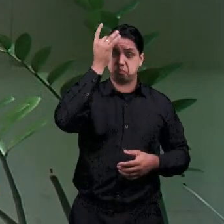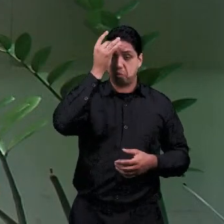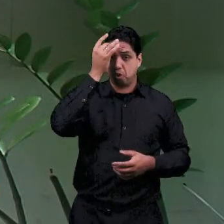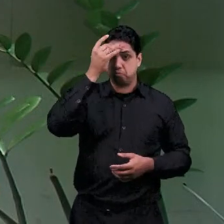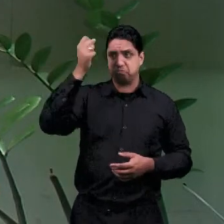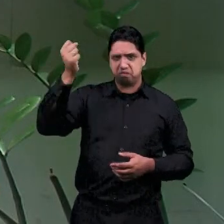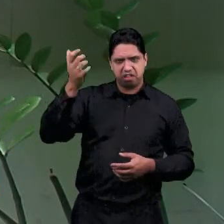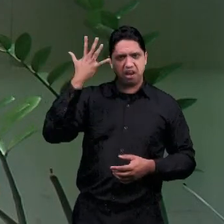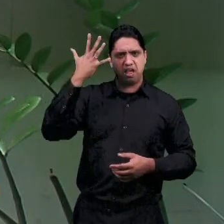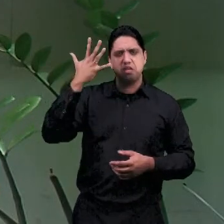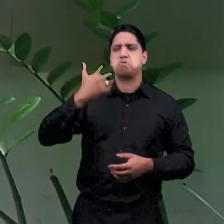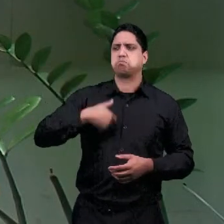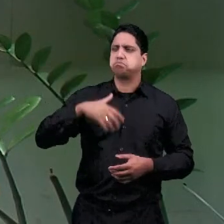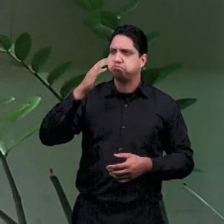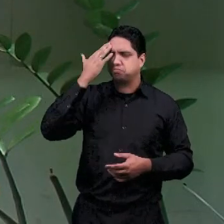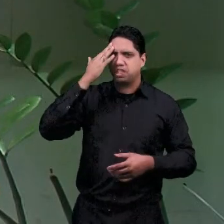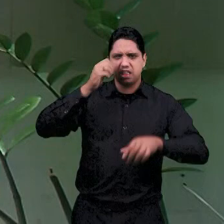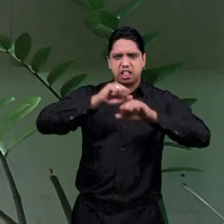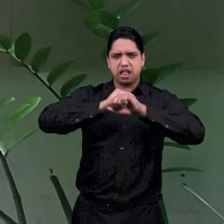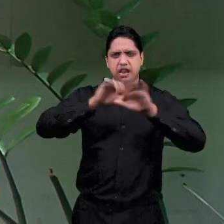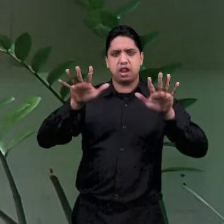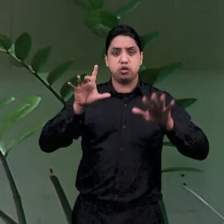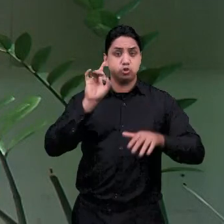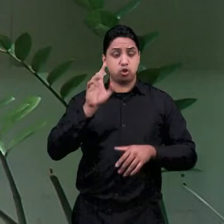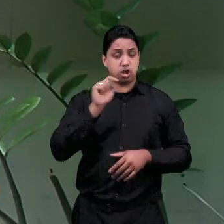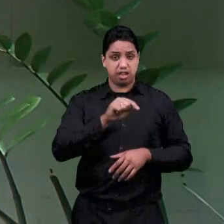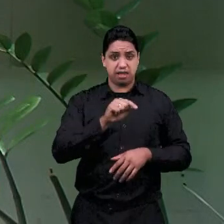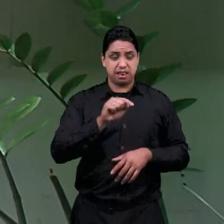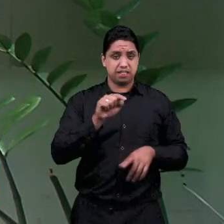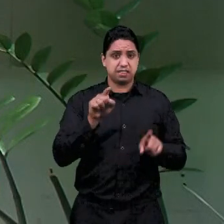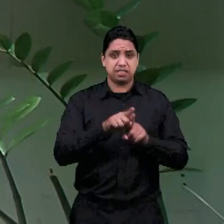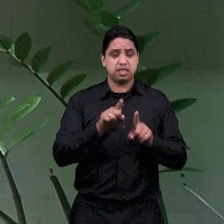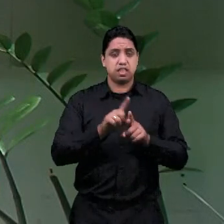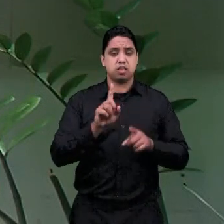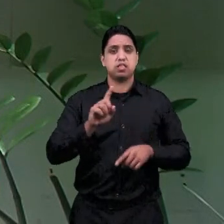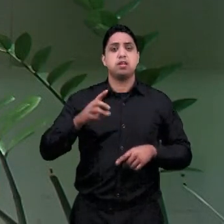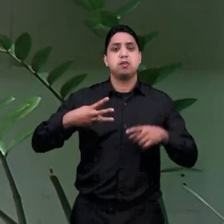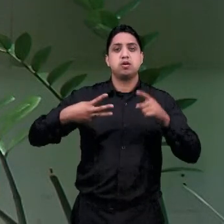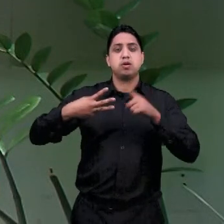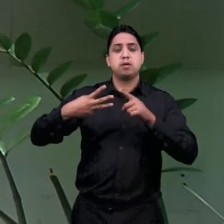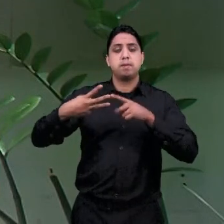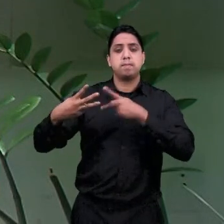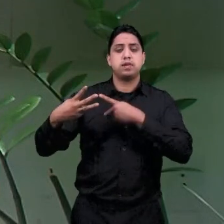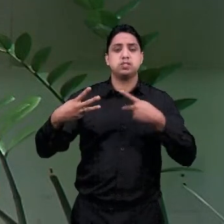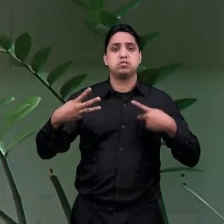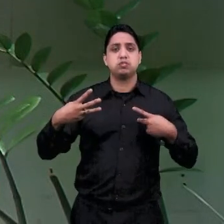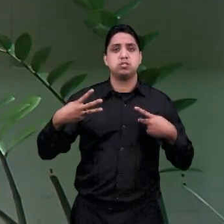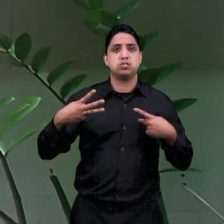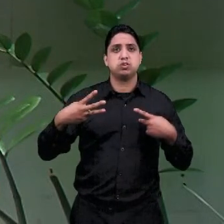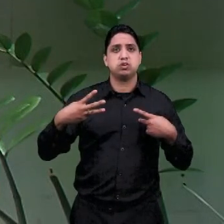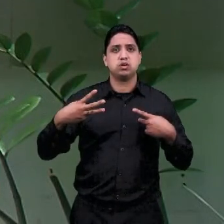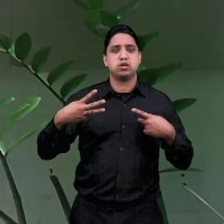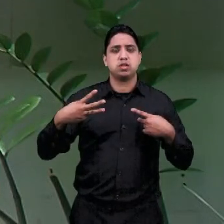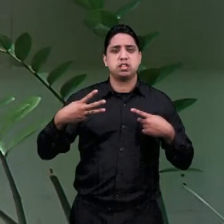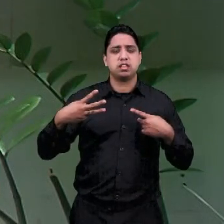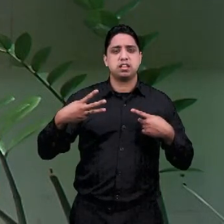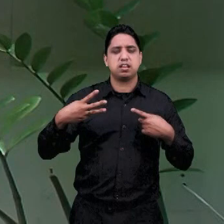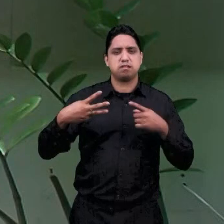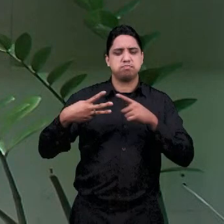bien compris. Pas seulement lui, mais nous avons eu le pasteur Vladislav Nikolai,